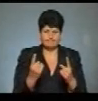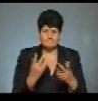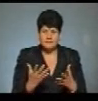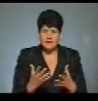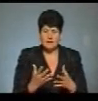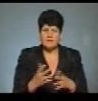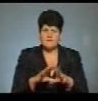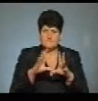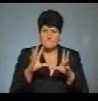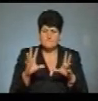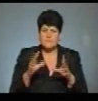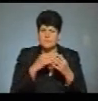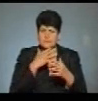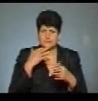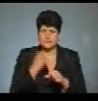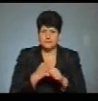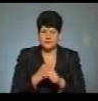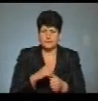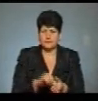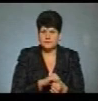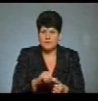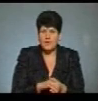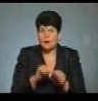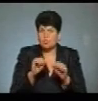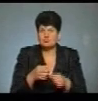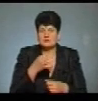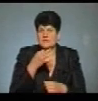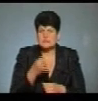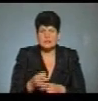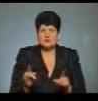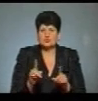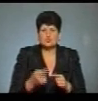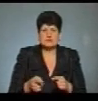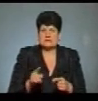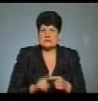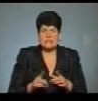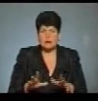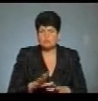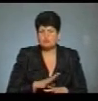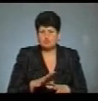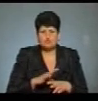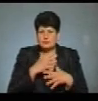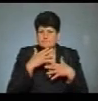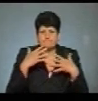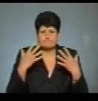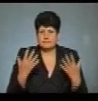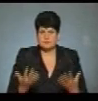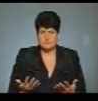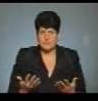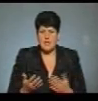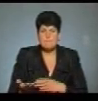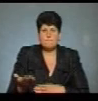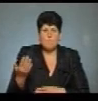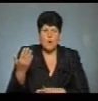виготовлення наркотичних речовин ми встановлюємо, але можу сказати, що це було значно багато і